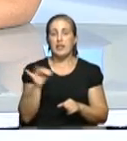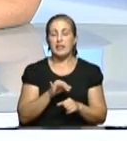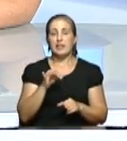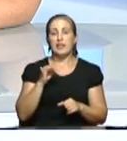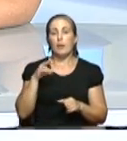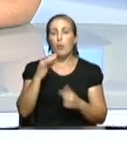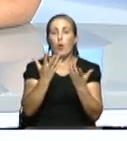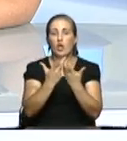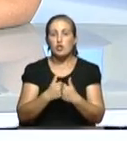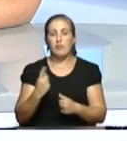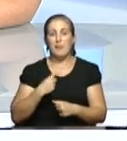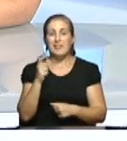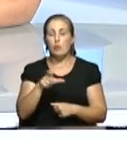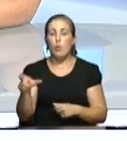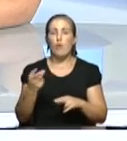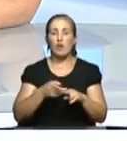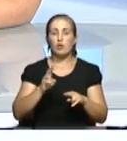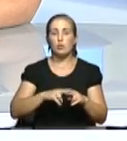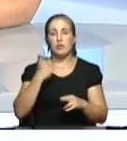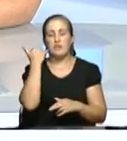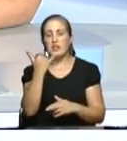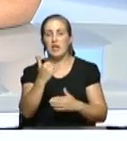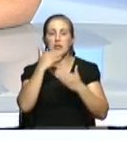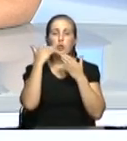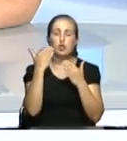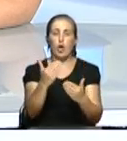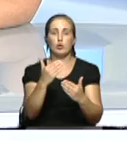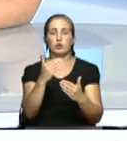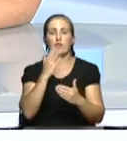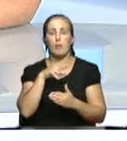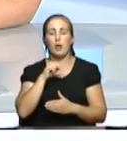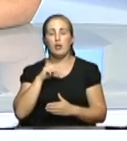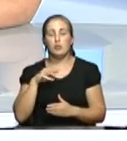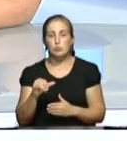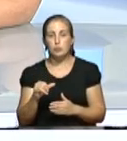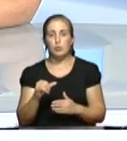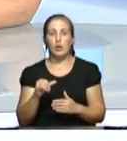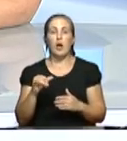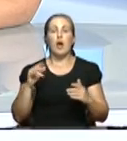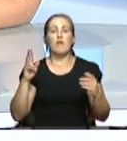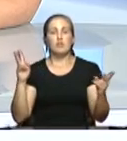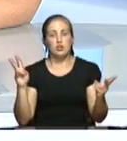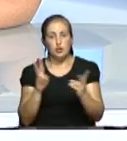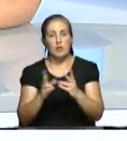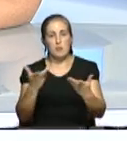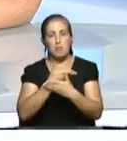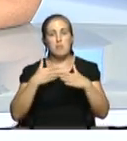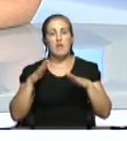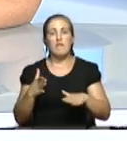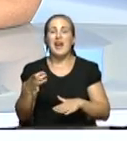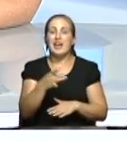количеству мастеров которые звонят обращается в палату встречаемся мы в регионах